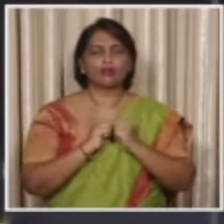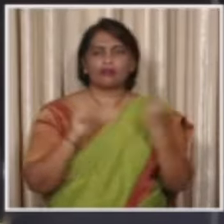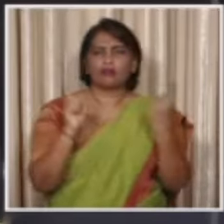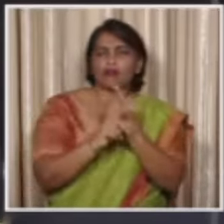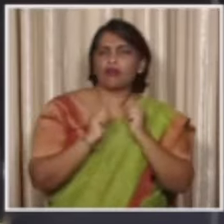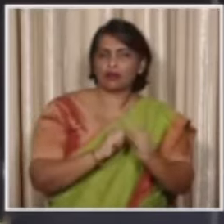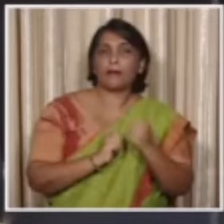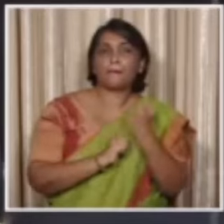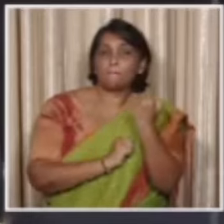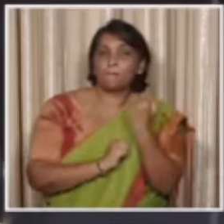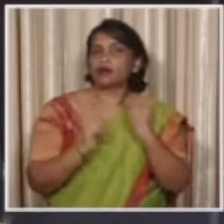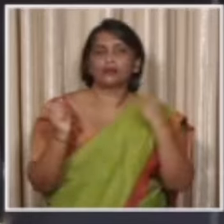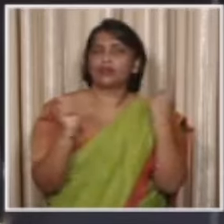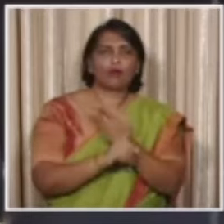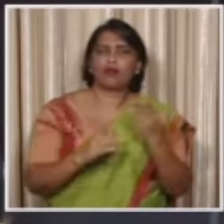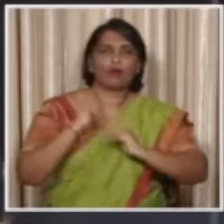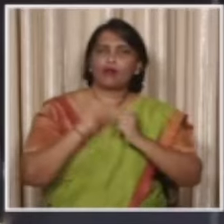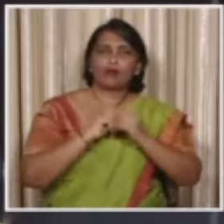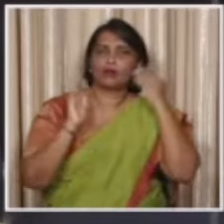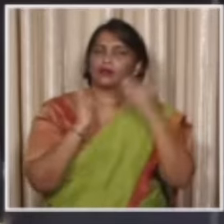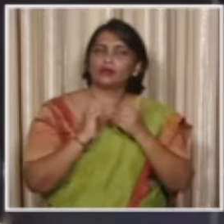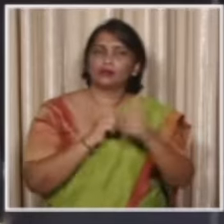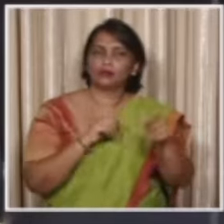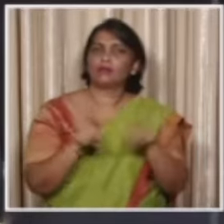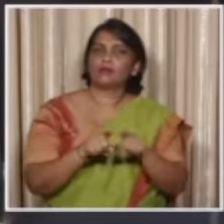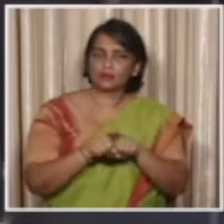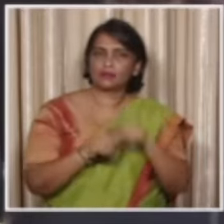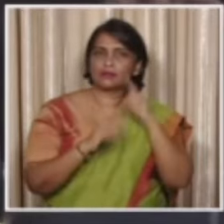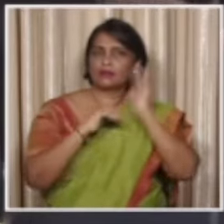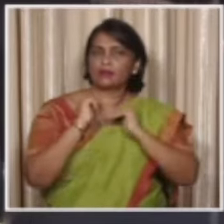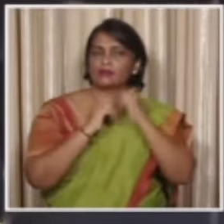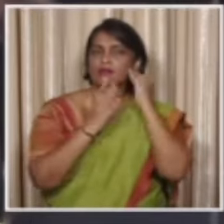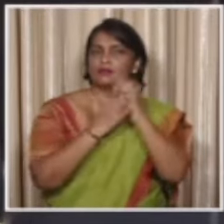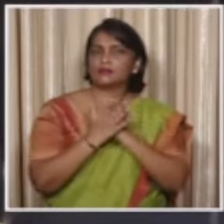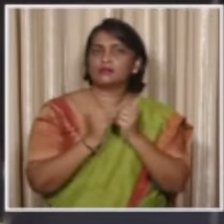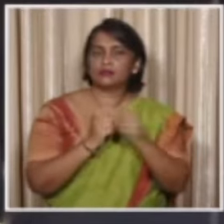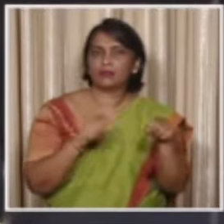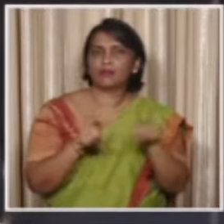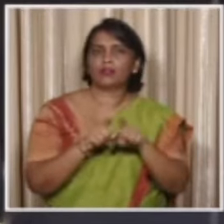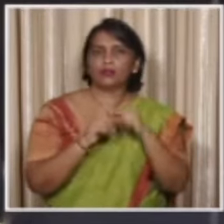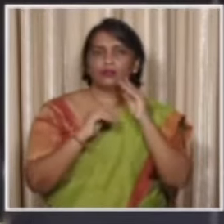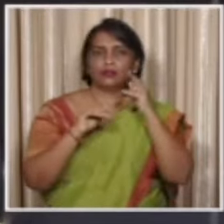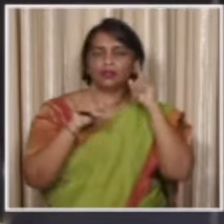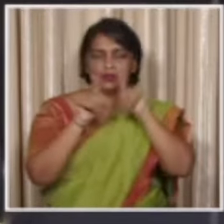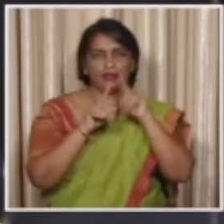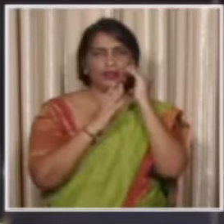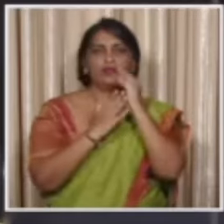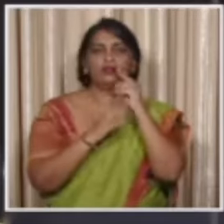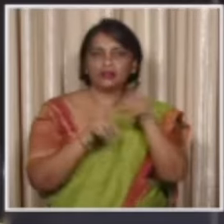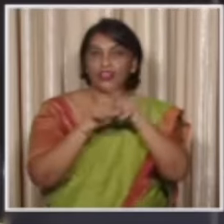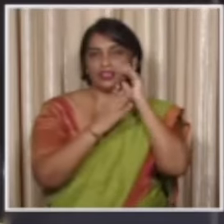වෙන්නේ, බලය වෙනස් කරන එකේ ටෙක්නිකල් ඩීටේල්ස් මොනවද කියලා. ඒ අතරතුරේ තමයි රනිල් වික්‍රමසිංහ මහත්තයා ගිහිලා මේක කරේ. ඒ නිසා